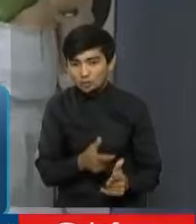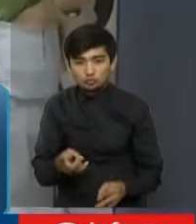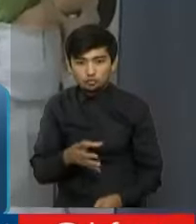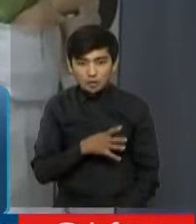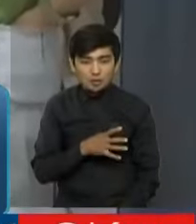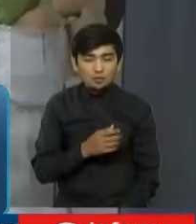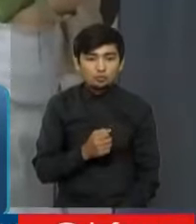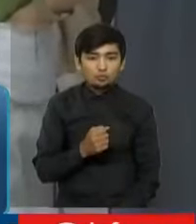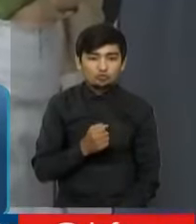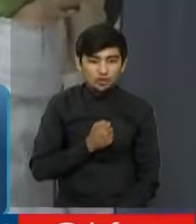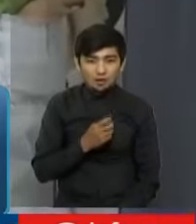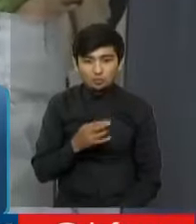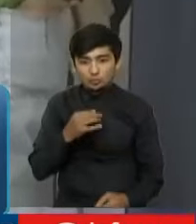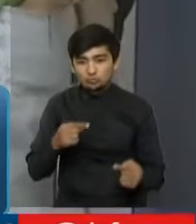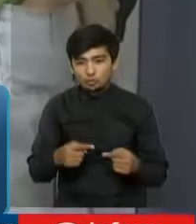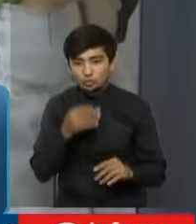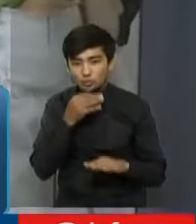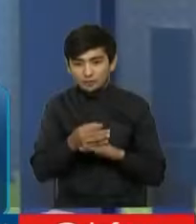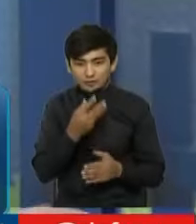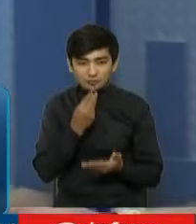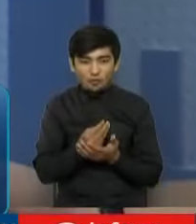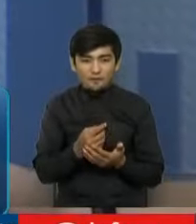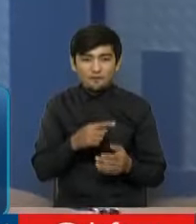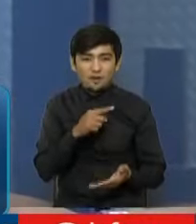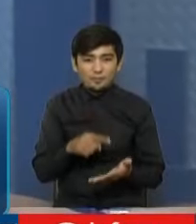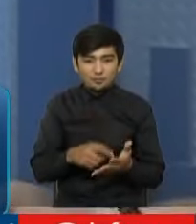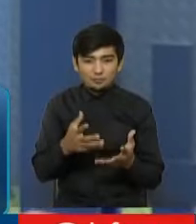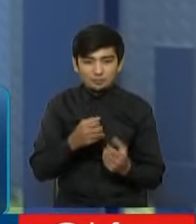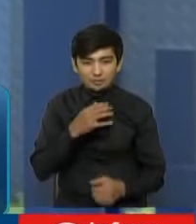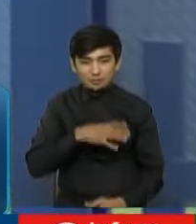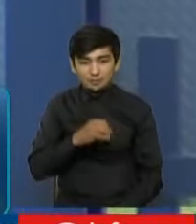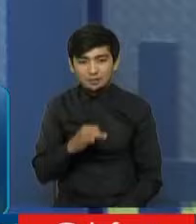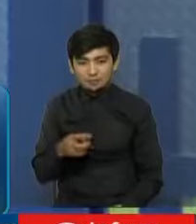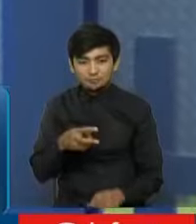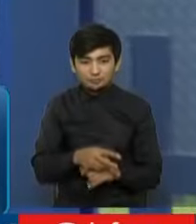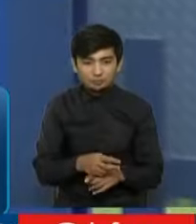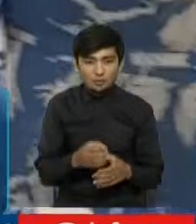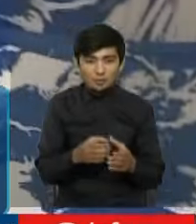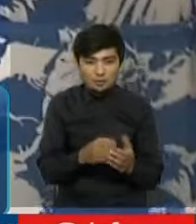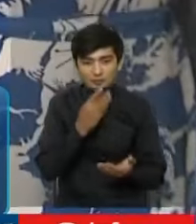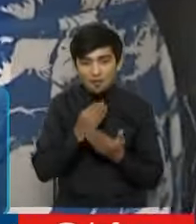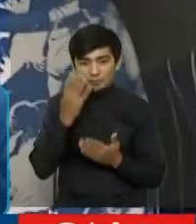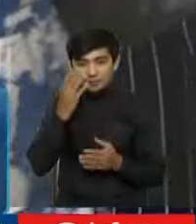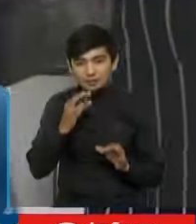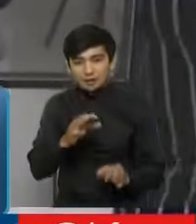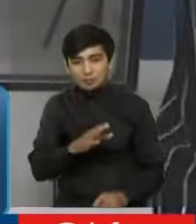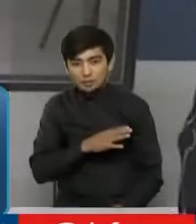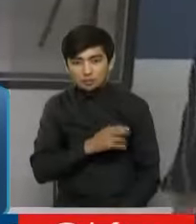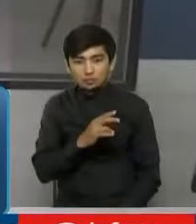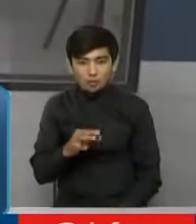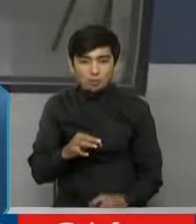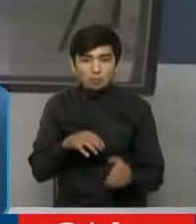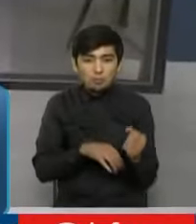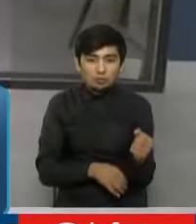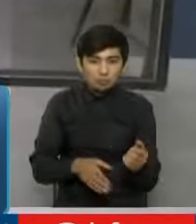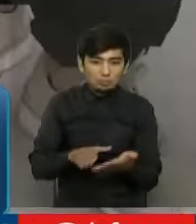сожалению, конкретного ответа на свой вопрос они не получили. Позже представители компании изъявили желание высказать свое мнение. Правда, потом передумали